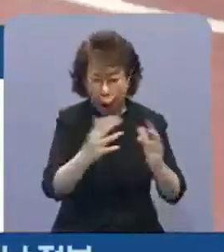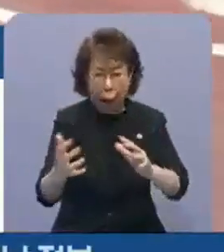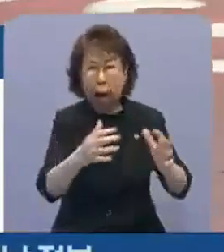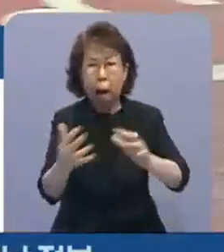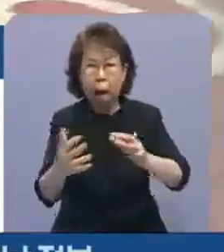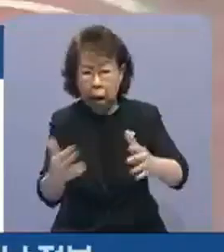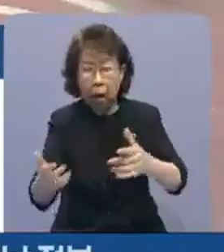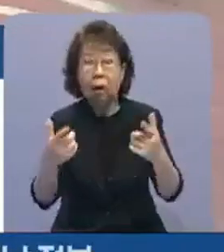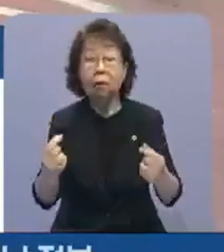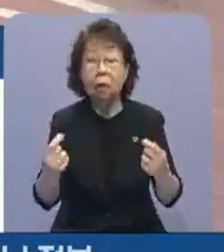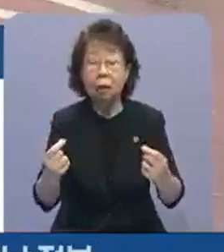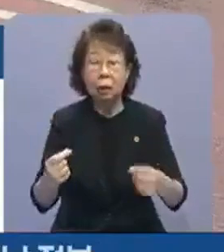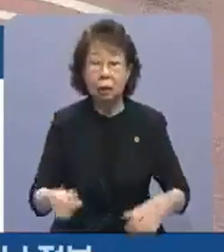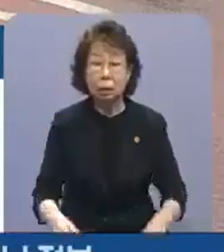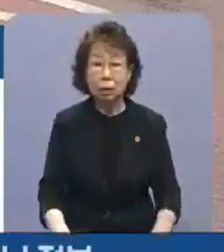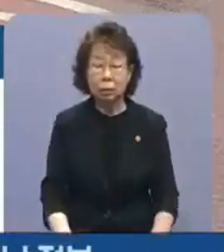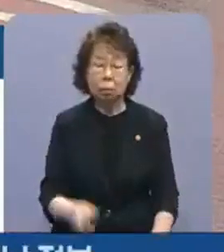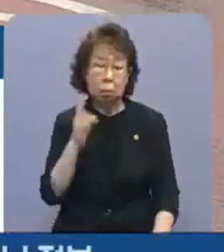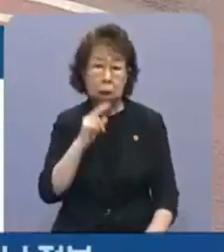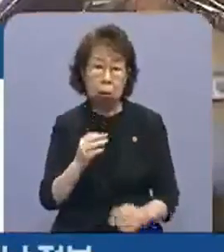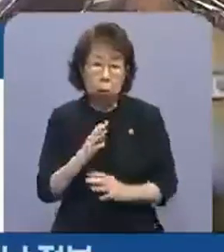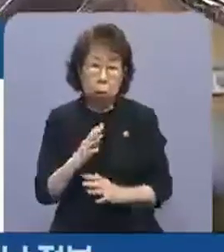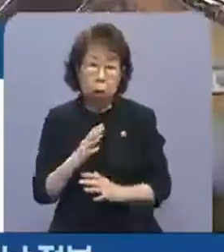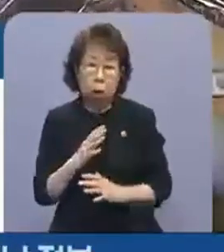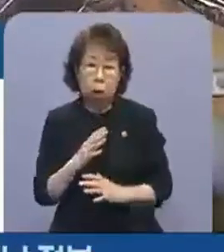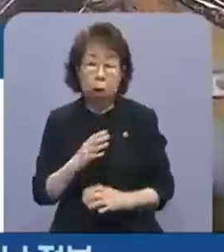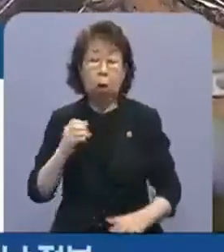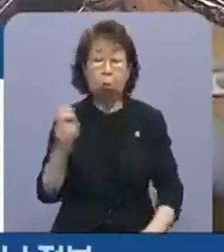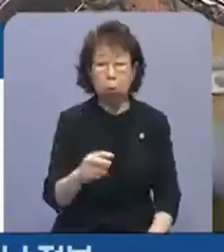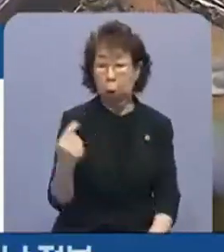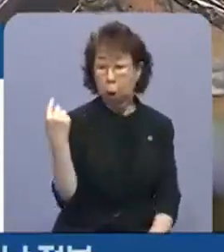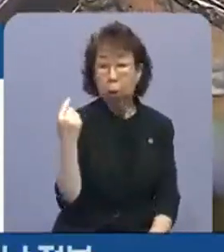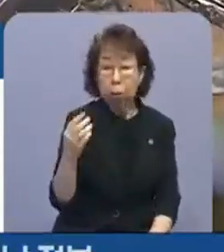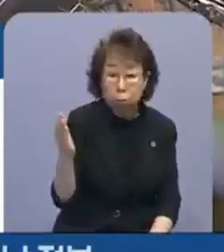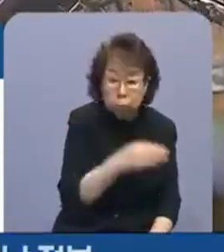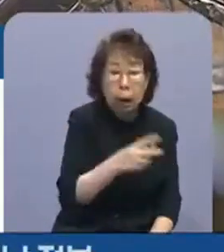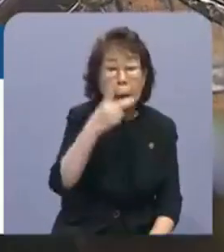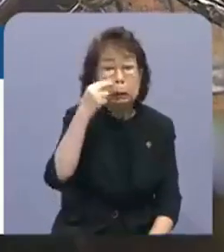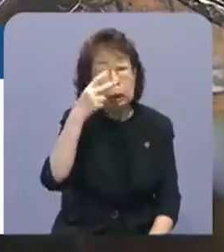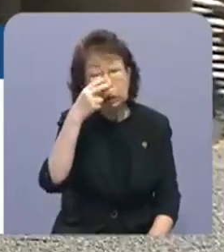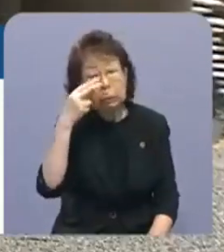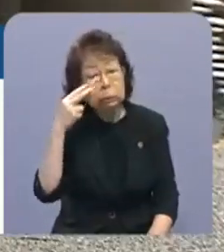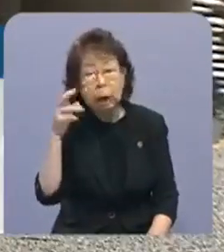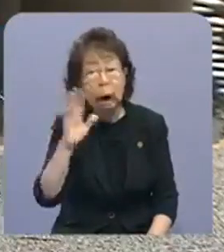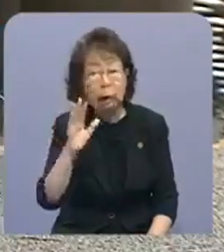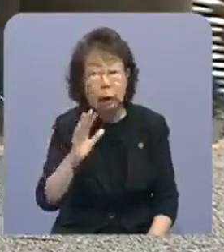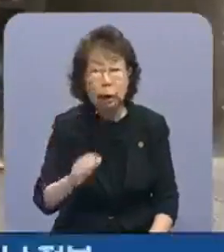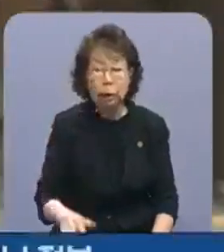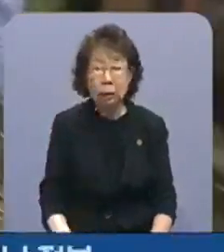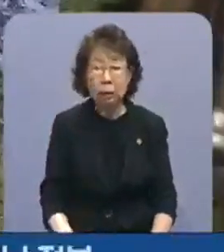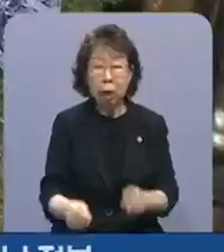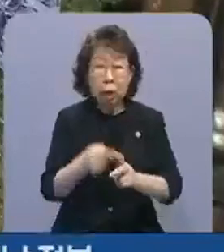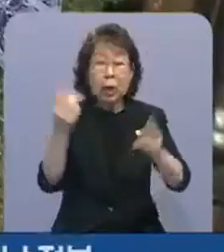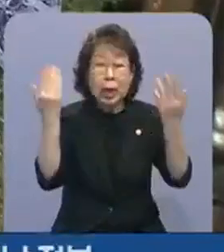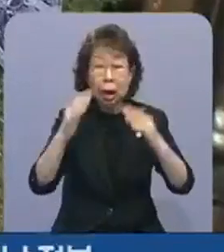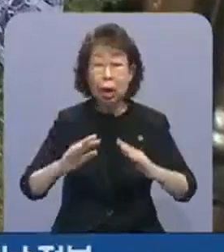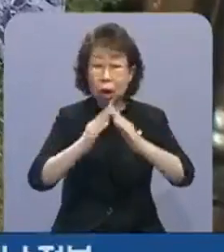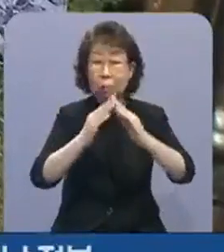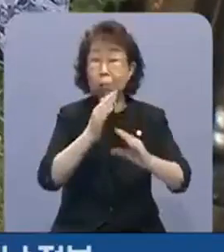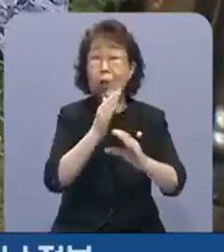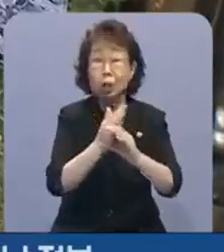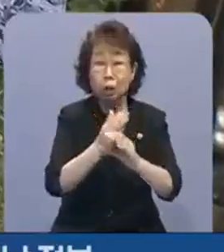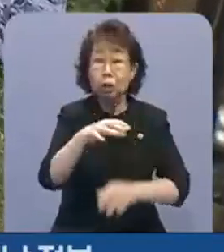흩어 지가 있고 그랬지요 음 아 이넘이 했죠 그리고 어제 그때부터 내가 잠을 못 자 가족 초등학교 건물을 짓는